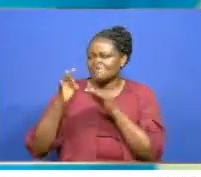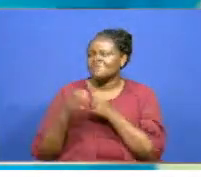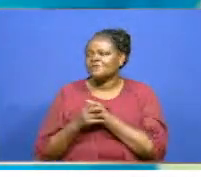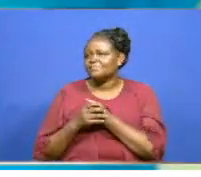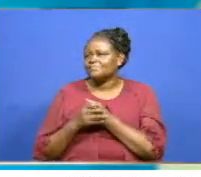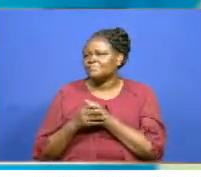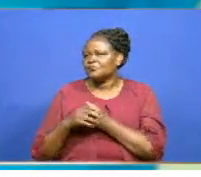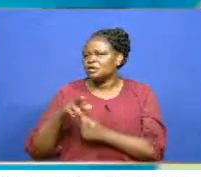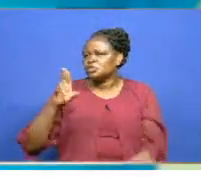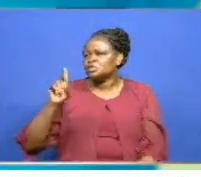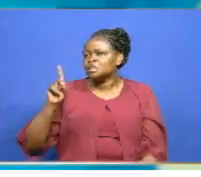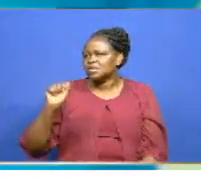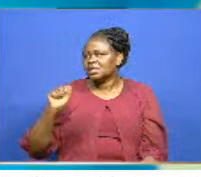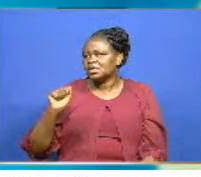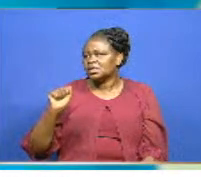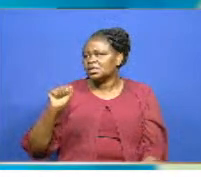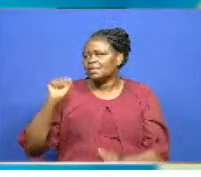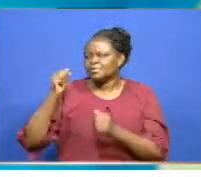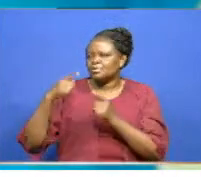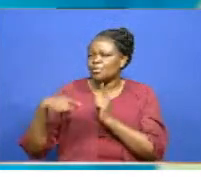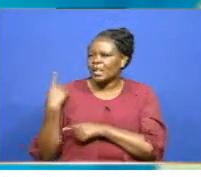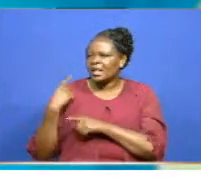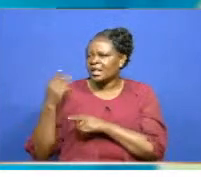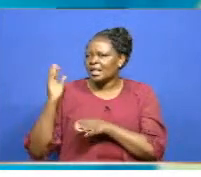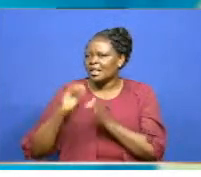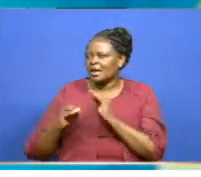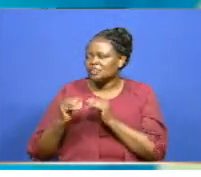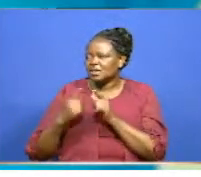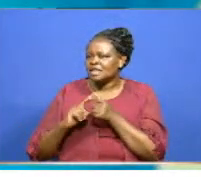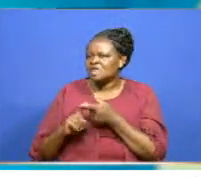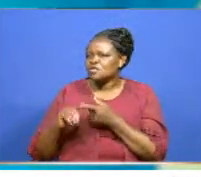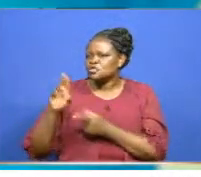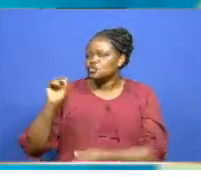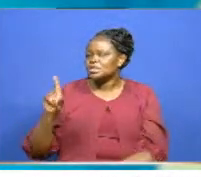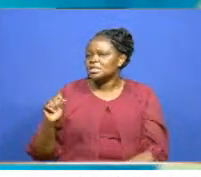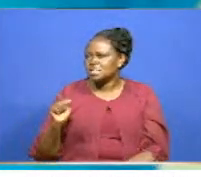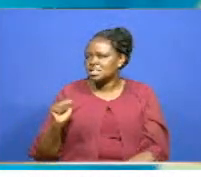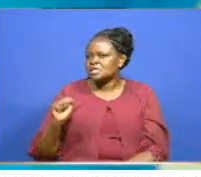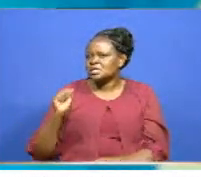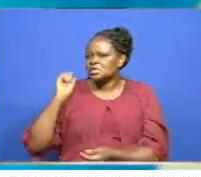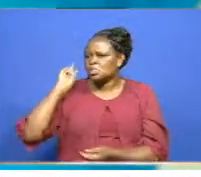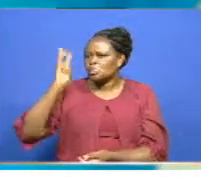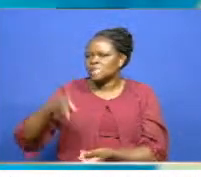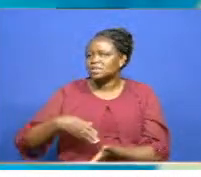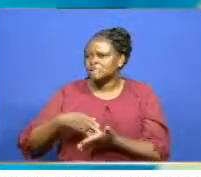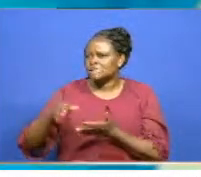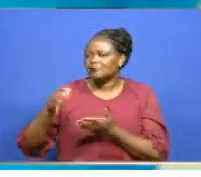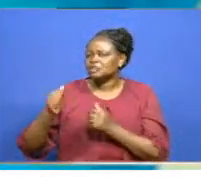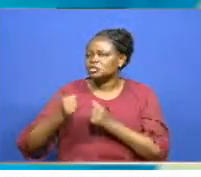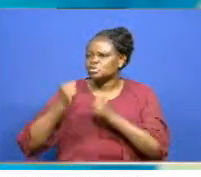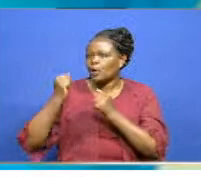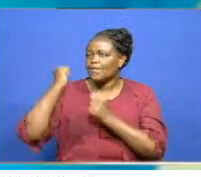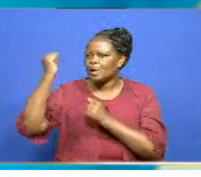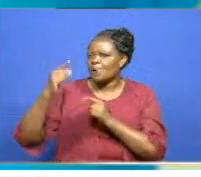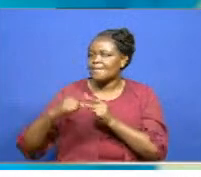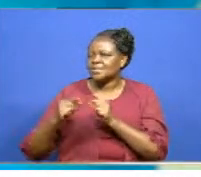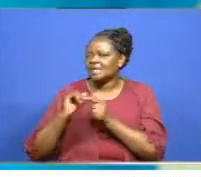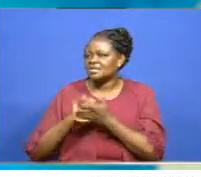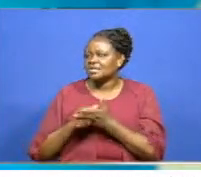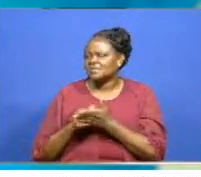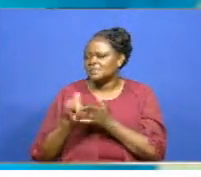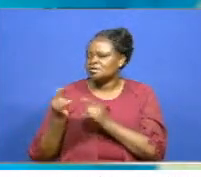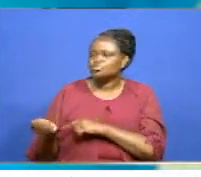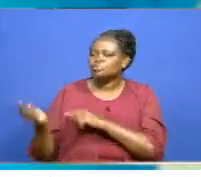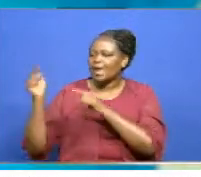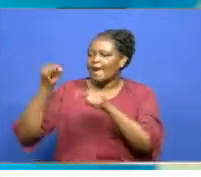chama cha UDA kinaweza kuja kikashinda hizi chaguzi, then UDA itakuwa ina send a very strong political message ya kwamba sisi tunakuja